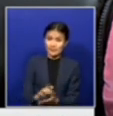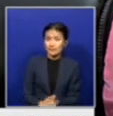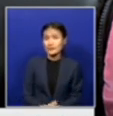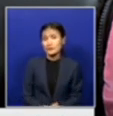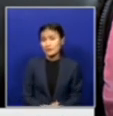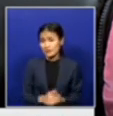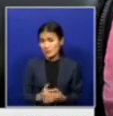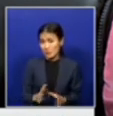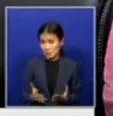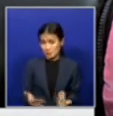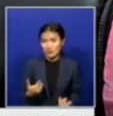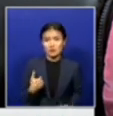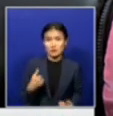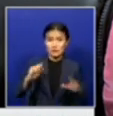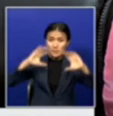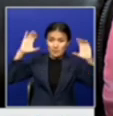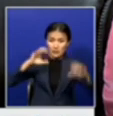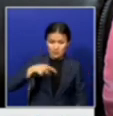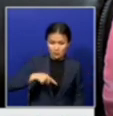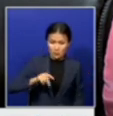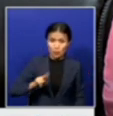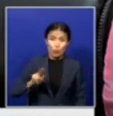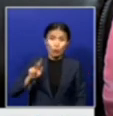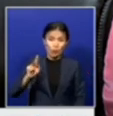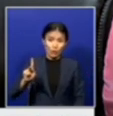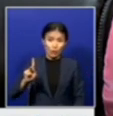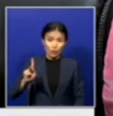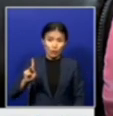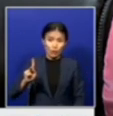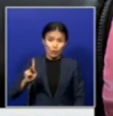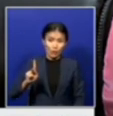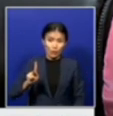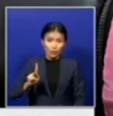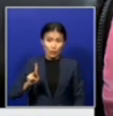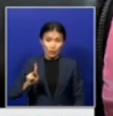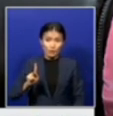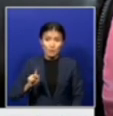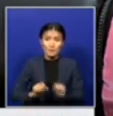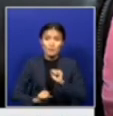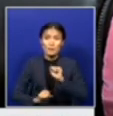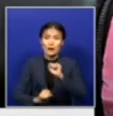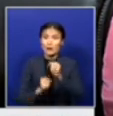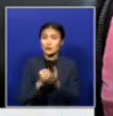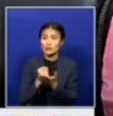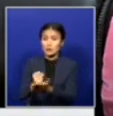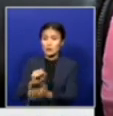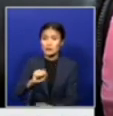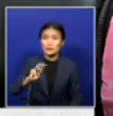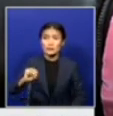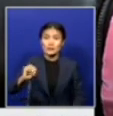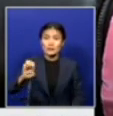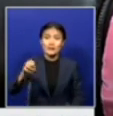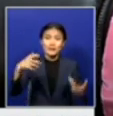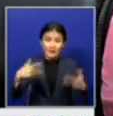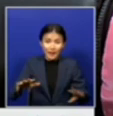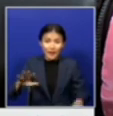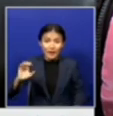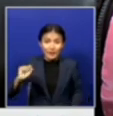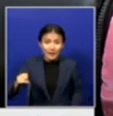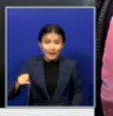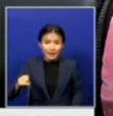พระราชกำหนดการให้ความช่วยเหลือแก่ SME ไปเป็นที่เรียบร้อยนะครับเดี๋ยวมีคนมาอภิปรายแน่นอนครับว่าขน